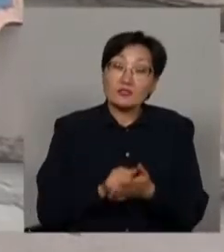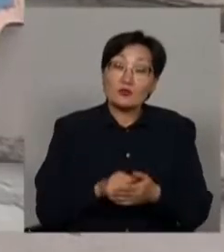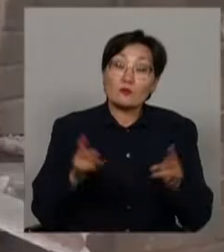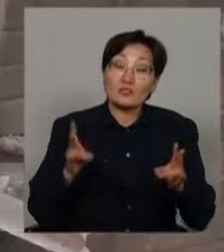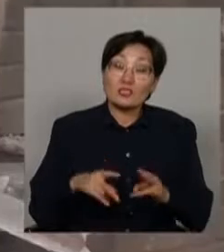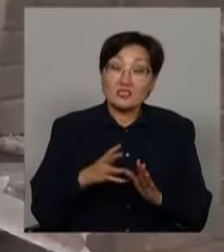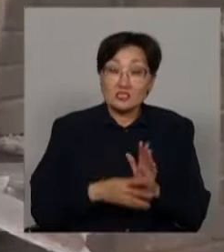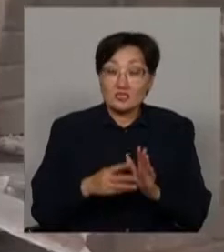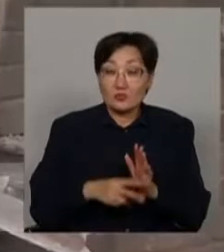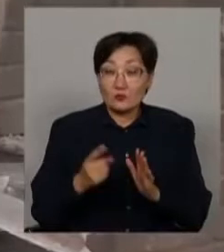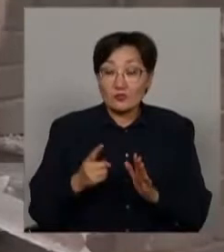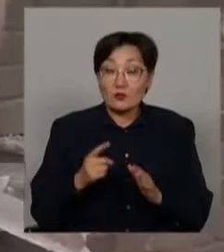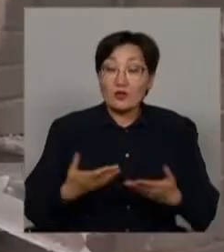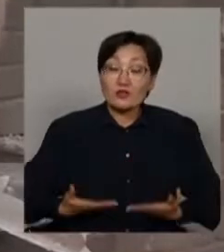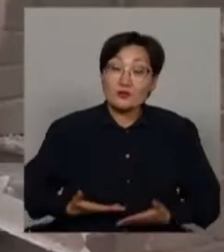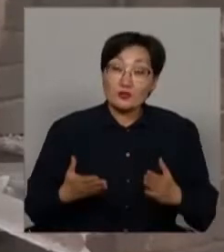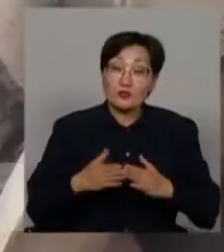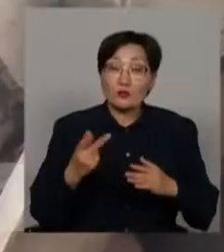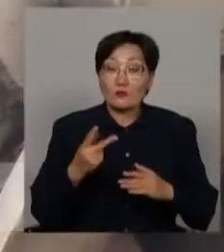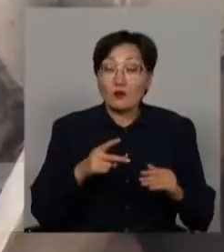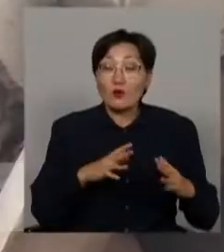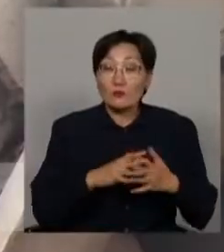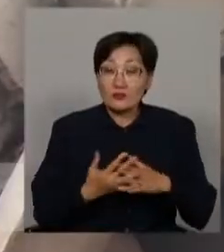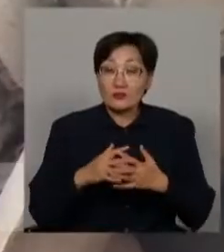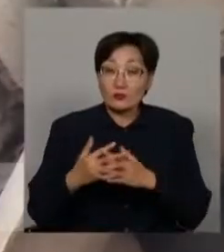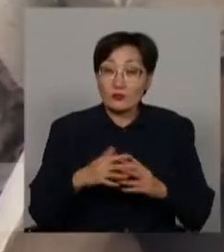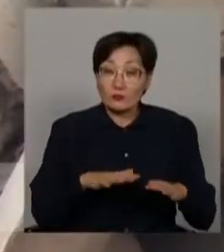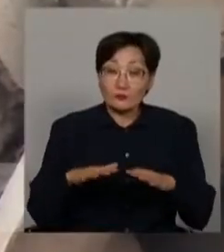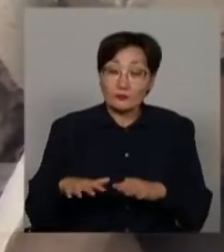поврежден 91 жилой дом в 2 населенных пунктах.